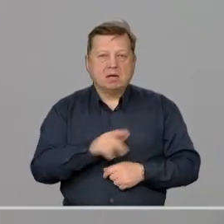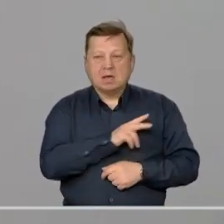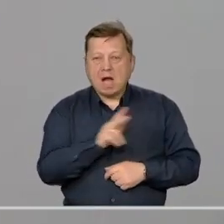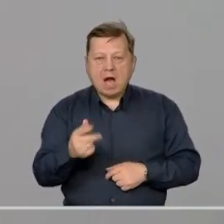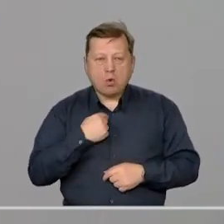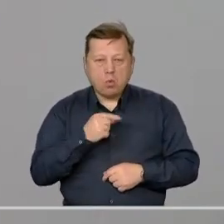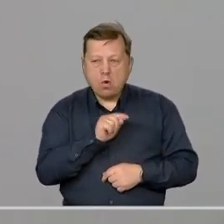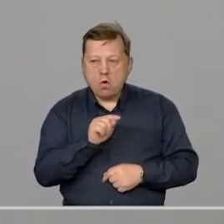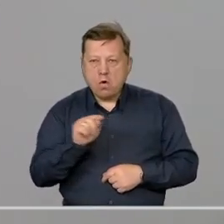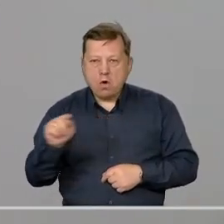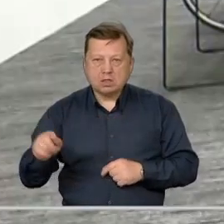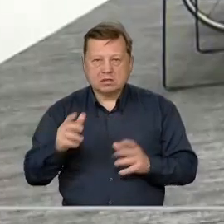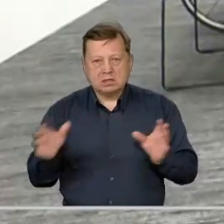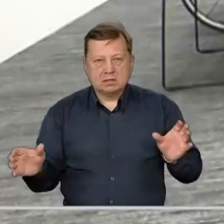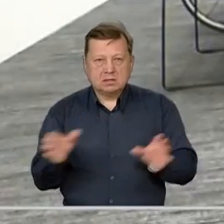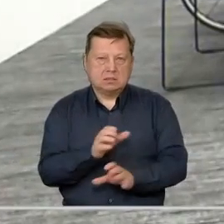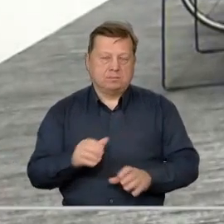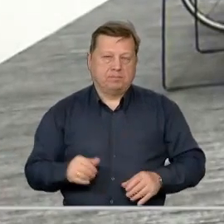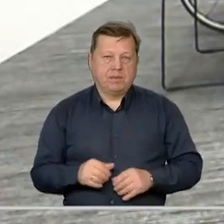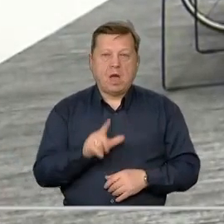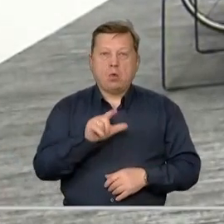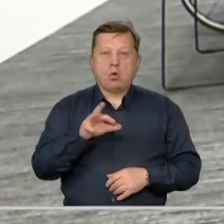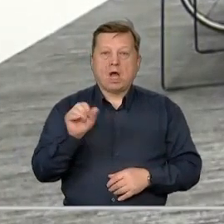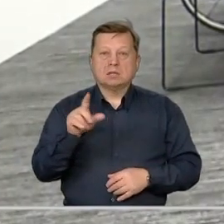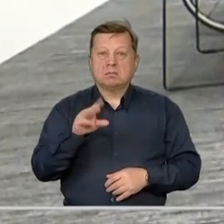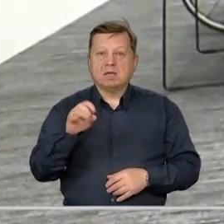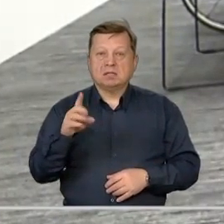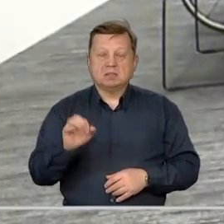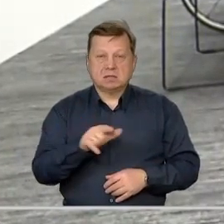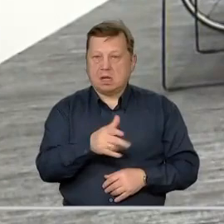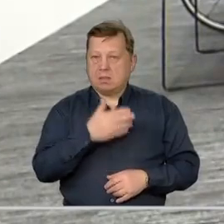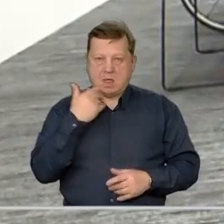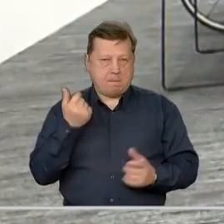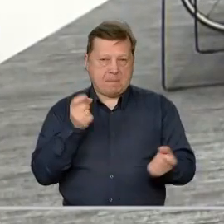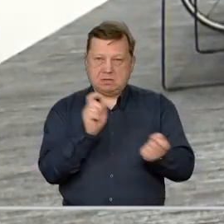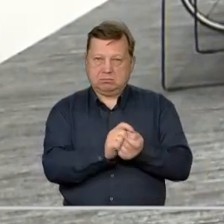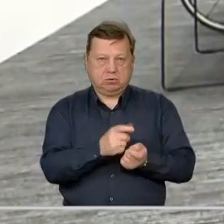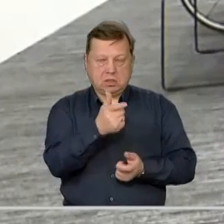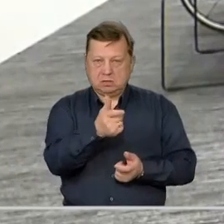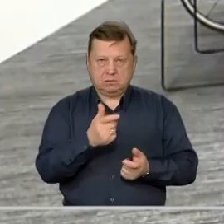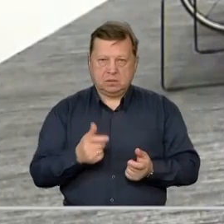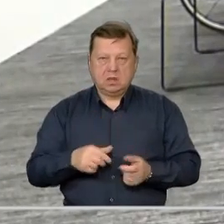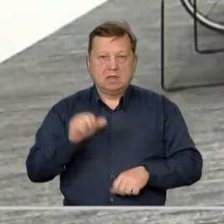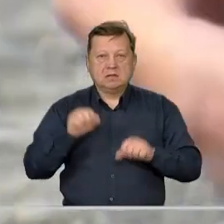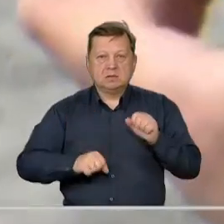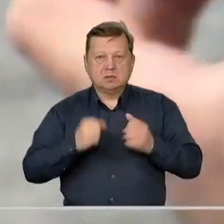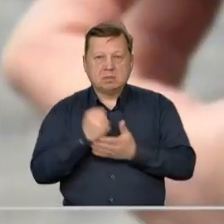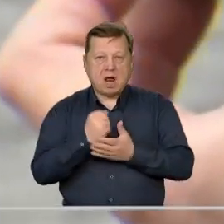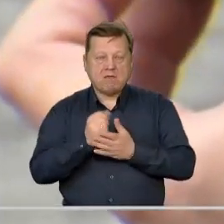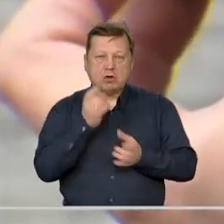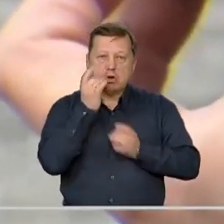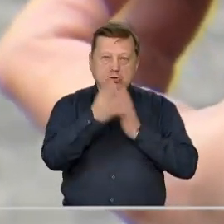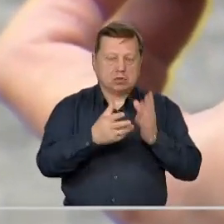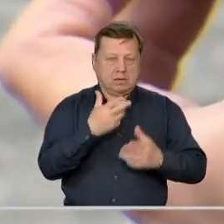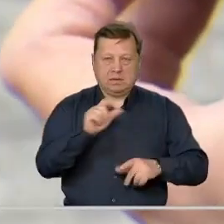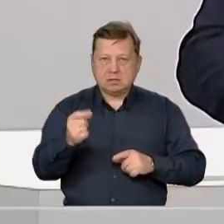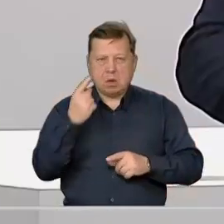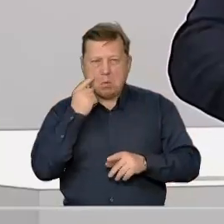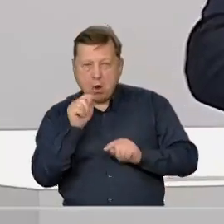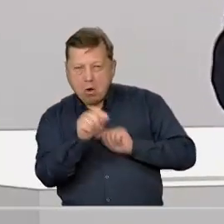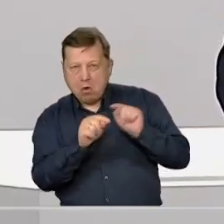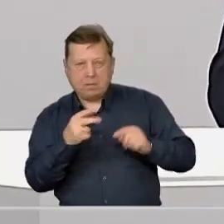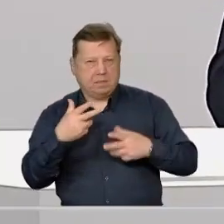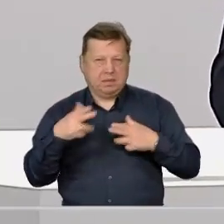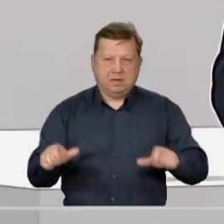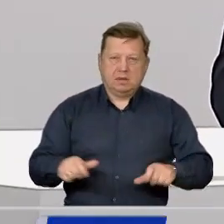mając nadzieję na przejęcie władzy. Co ważne, Łukasz Mejza nie ma postawionych zarzutów. W żadnej sprawie nie jest ani oskarżony, ani podejrzany.